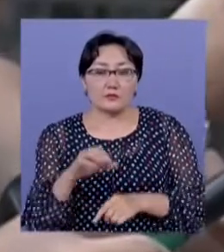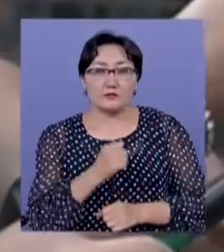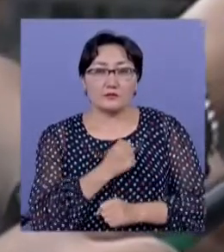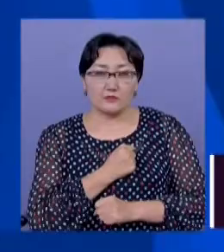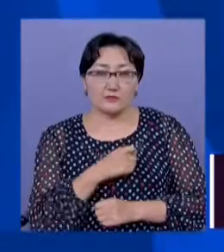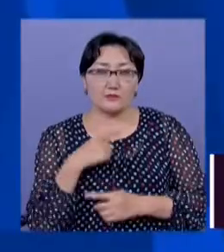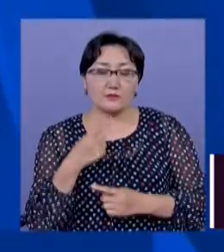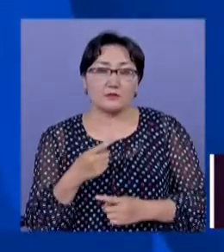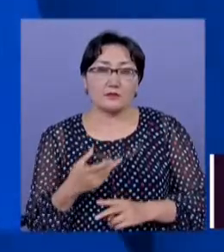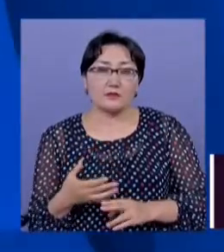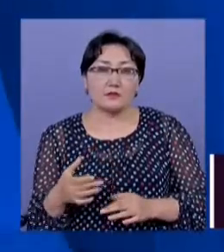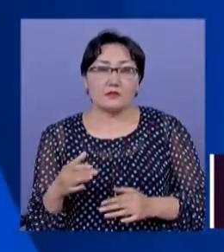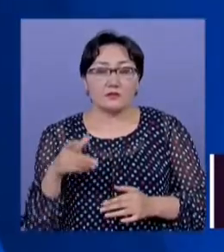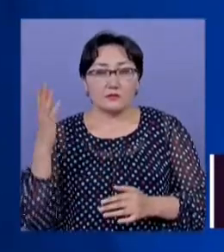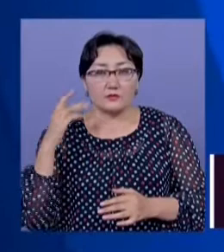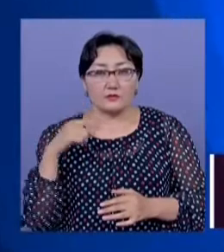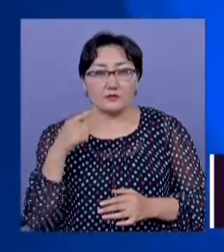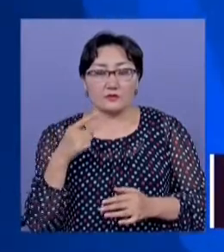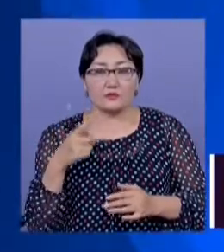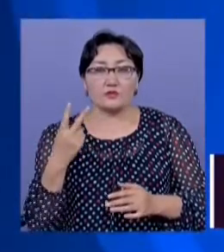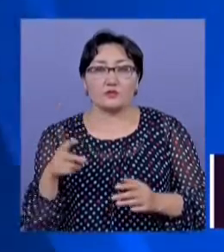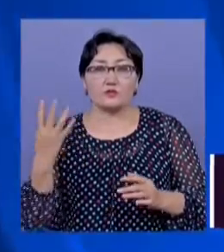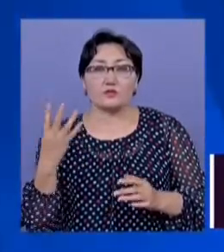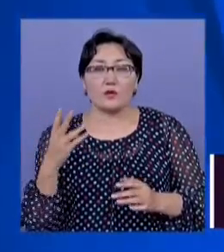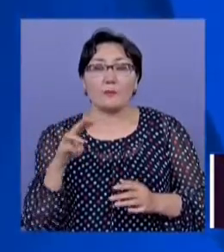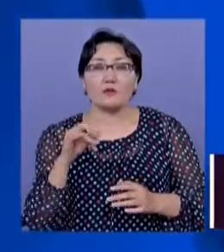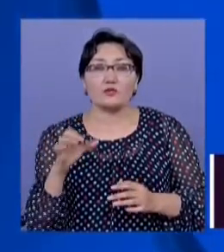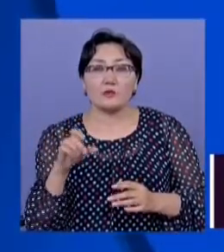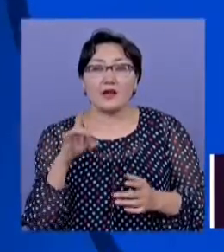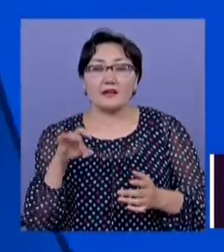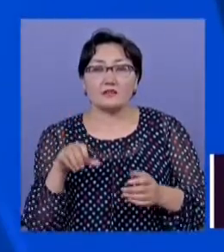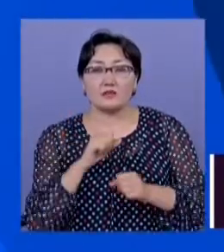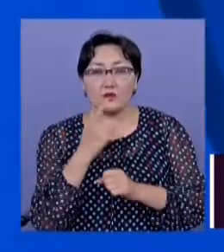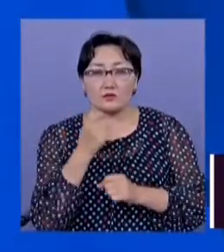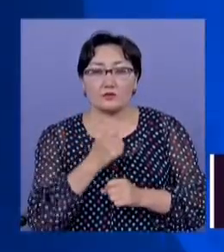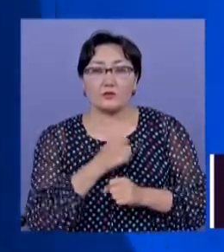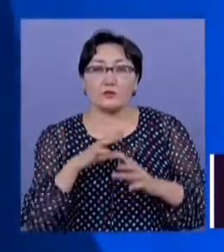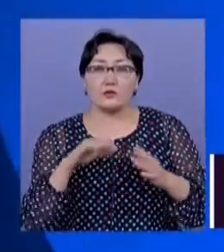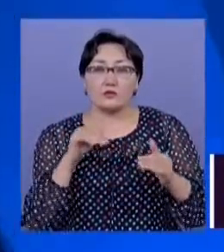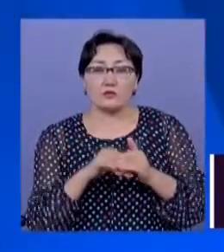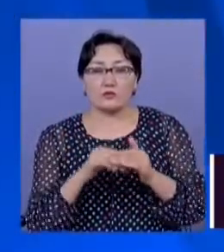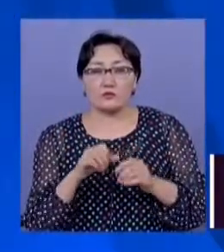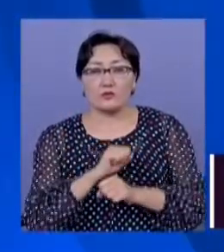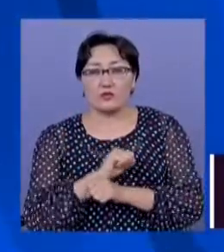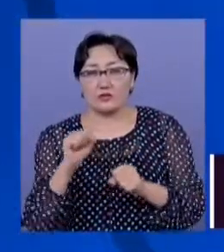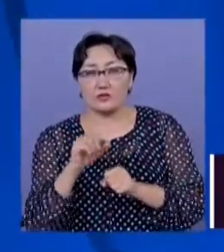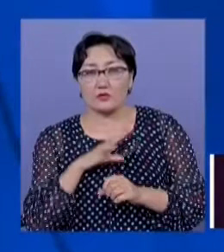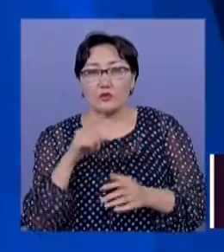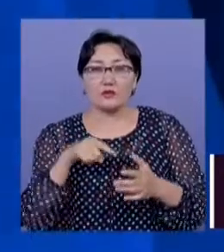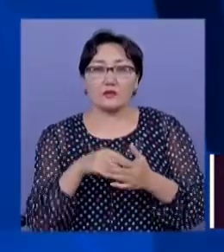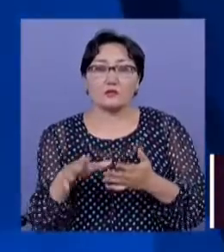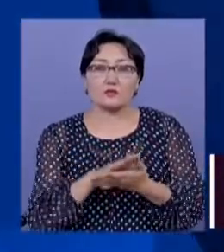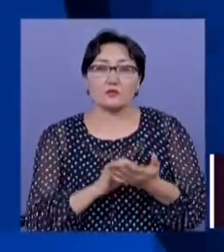айтамыз. Естеріңізге сала кетейік, 24-ші маусымда арыстағы әскери бөлімнің қоймасында бірнеше жарылыс болып, қала